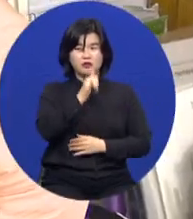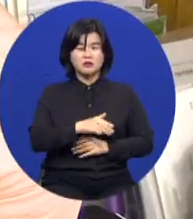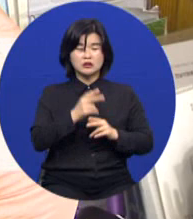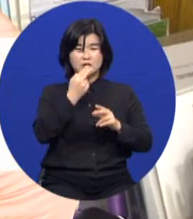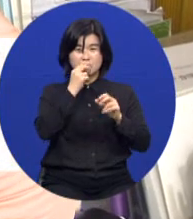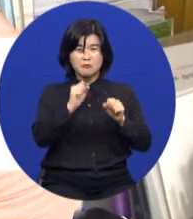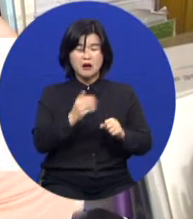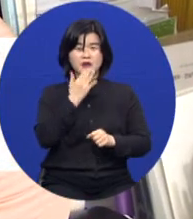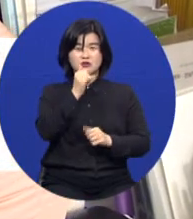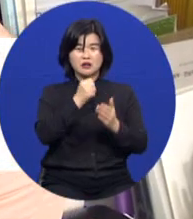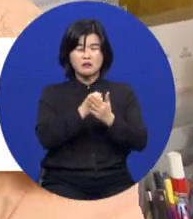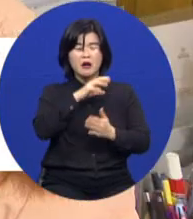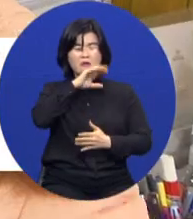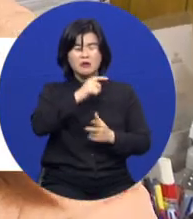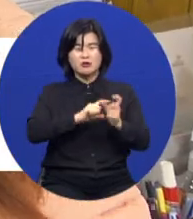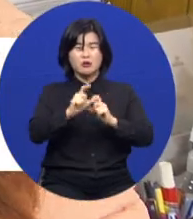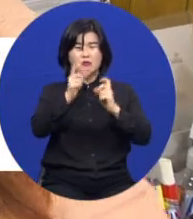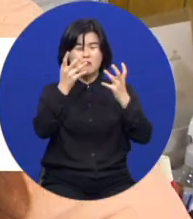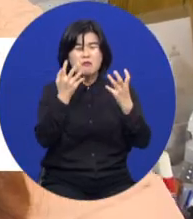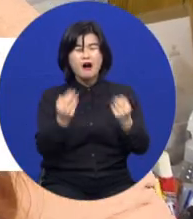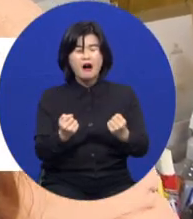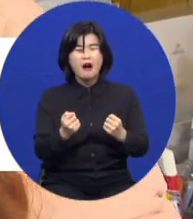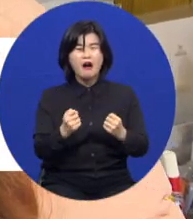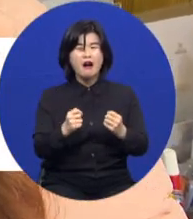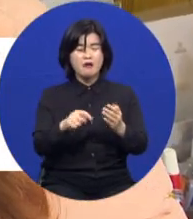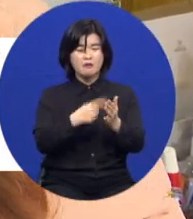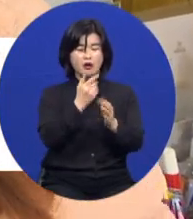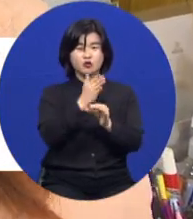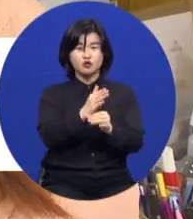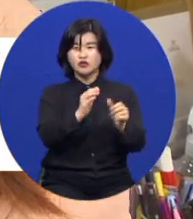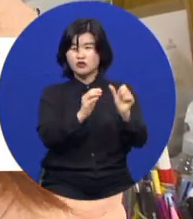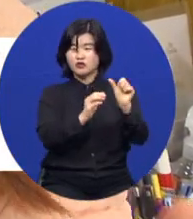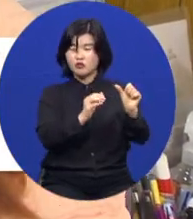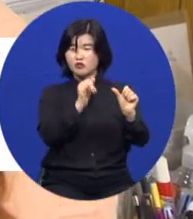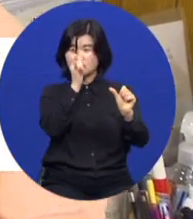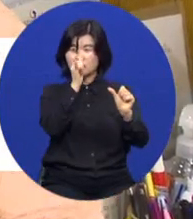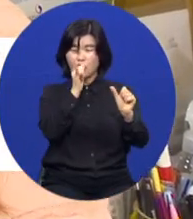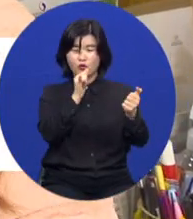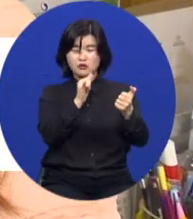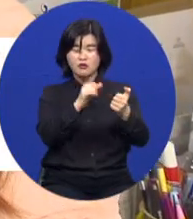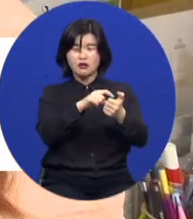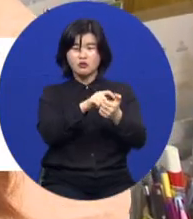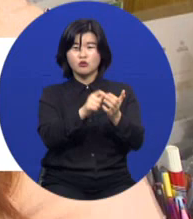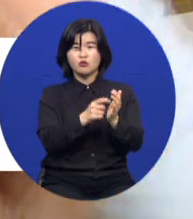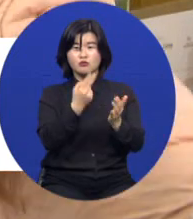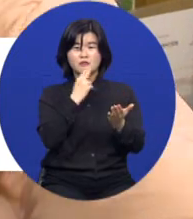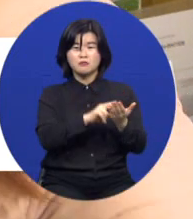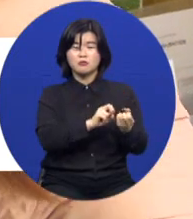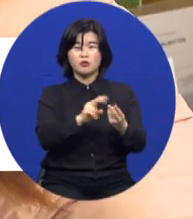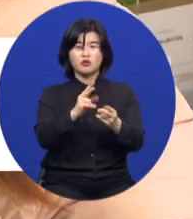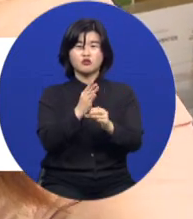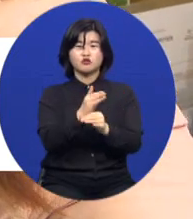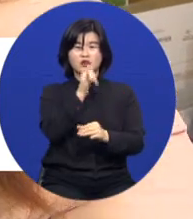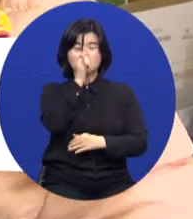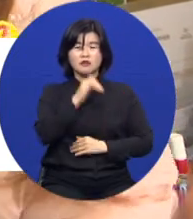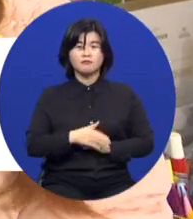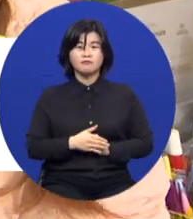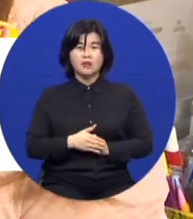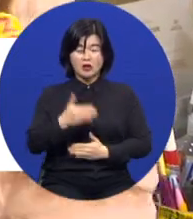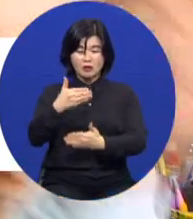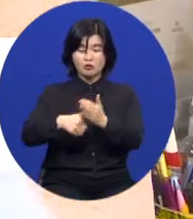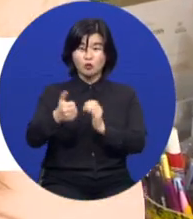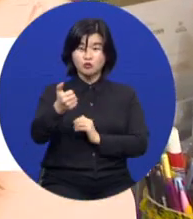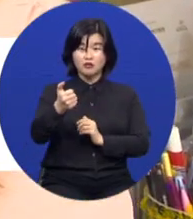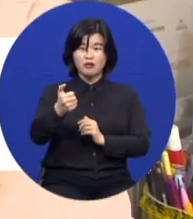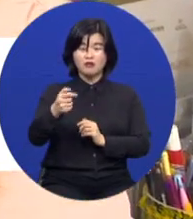생물이다 보니까 컴플레인 너무 많이 생겨가지고 10팀이면 100개 정도 되잖아요. 그러면 50개 정도 뺏기 물량이 안 나가고 있는 거잖아요. 그럼